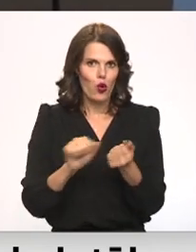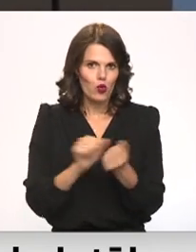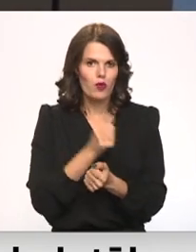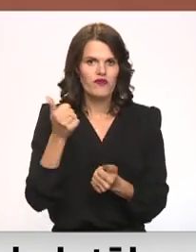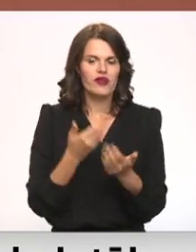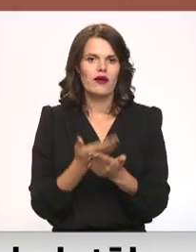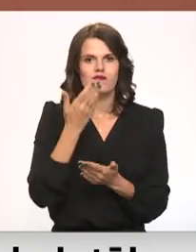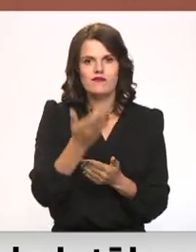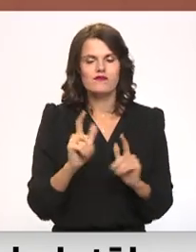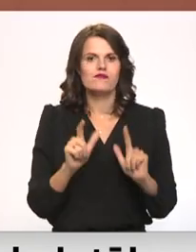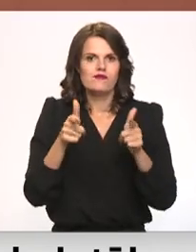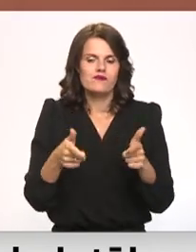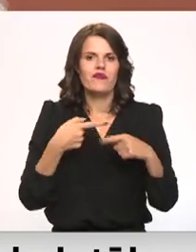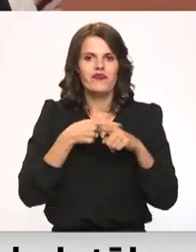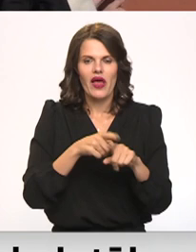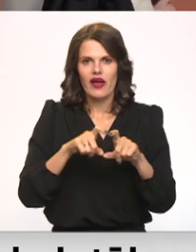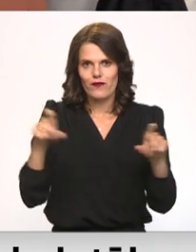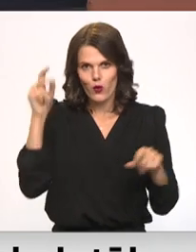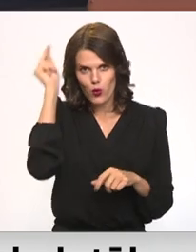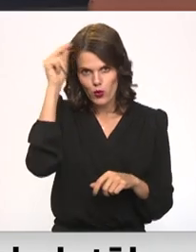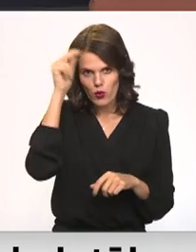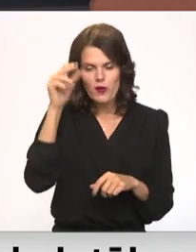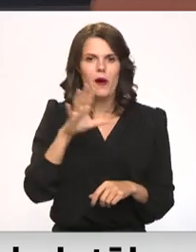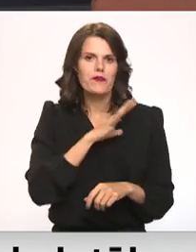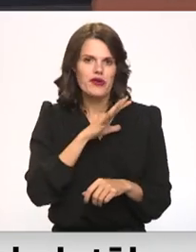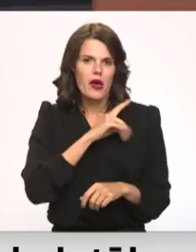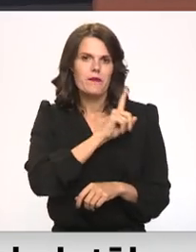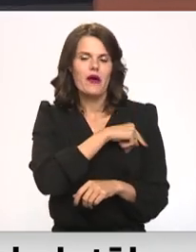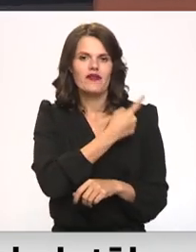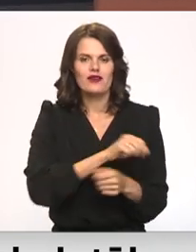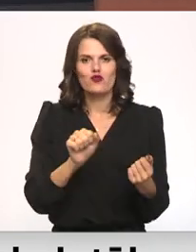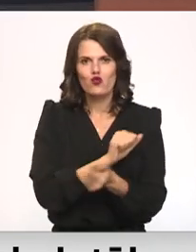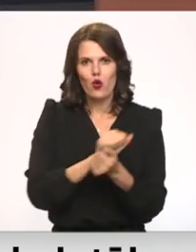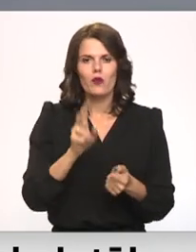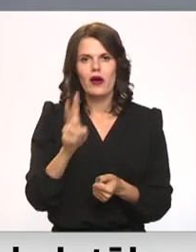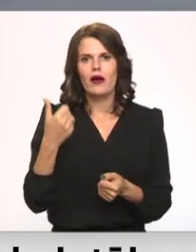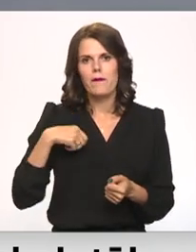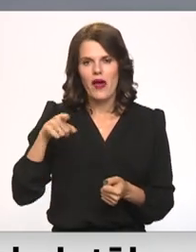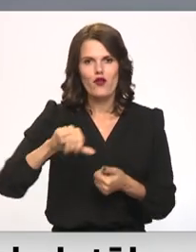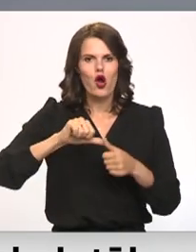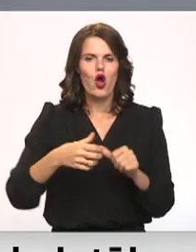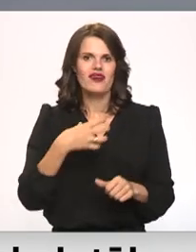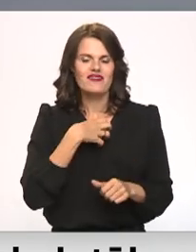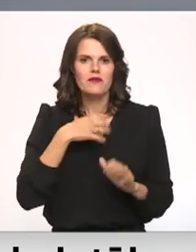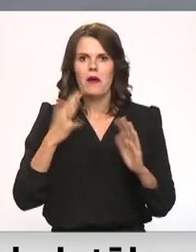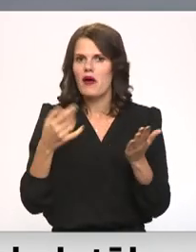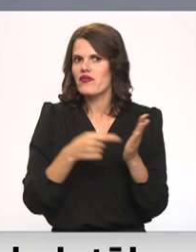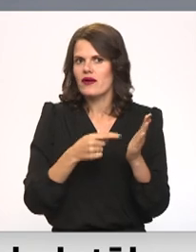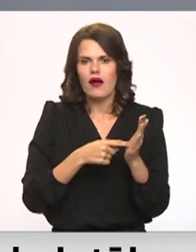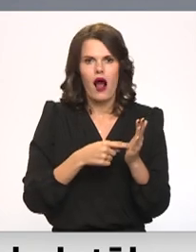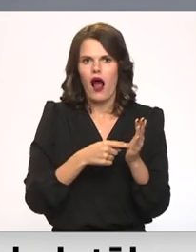viņi iesniedz stājoties tehnikumā. Bija tātad medicīnas dokuments, kad meitenē ir hroniska slimība, bet kādu mēs to